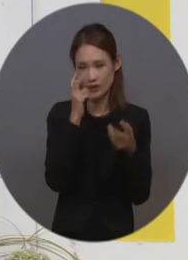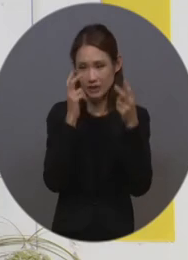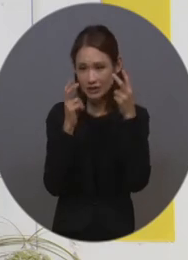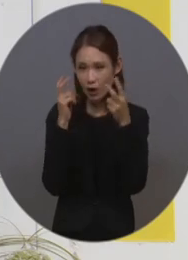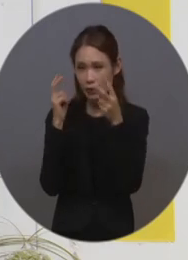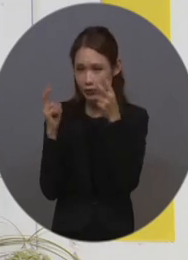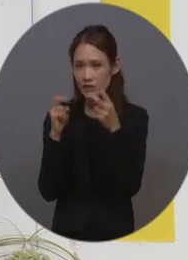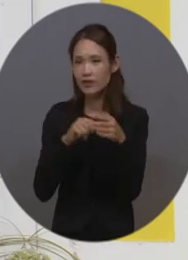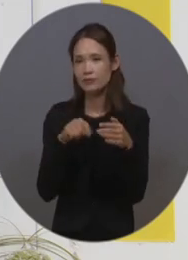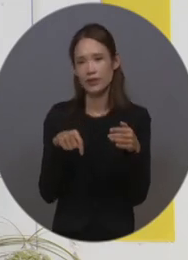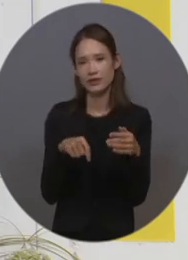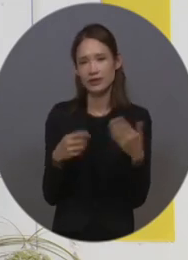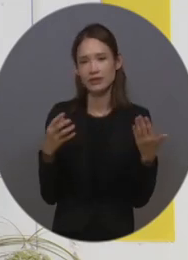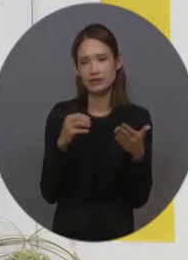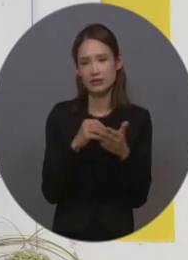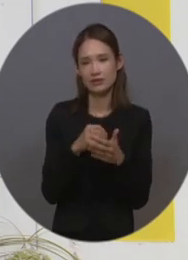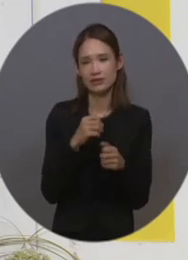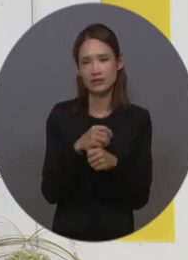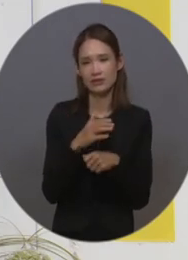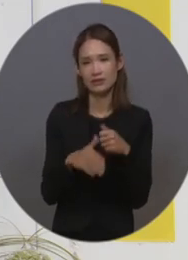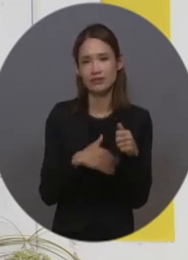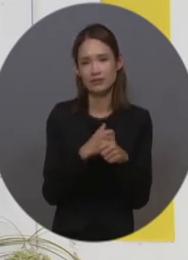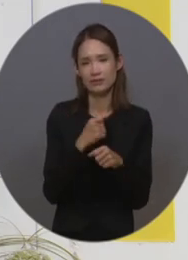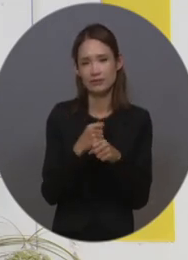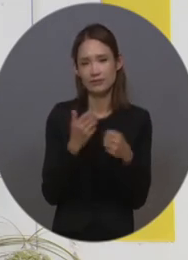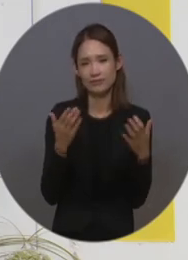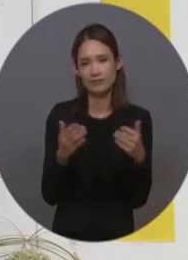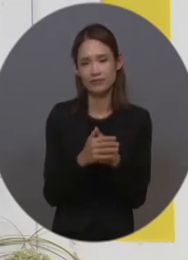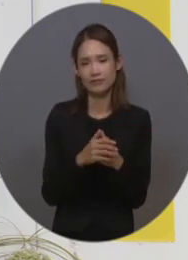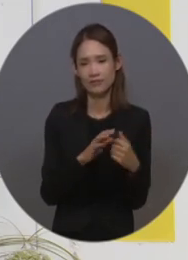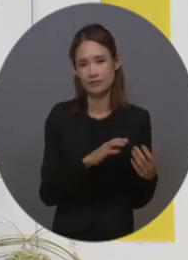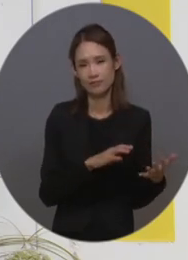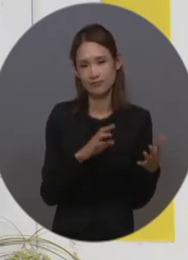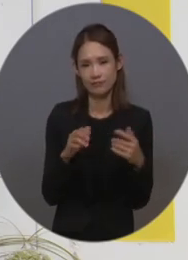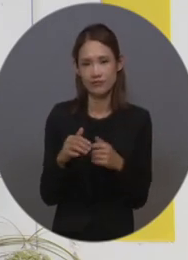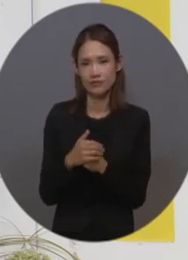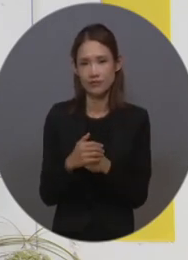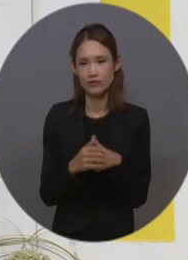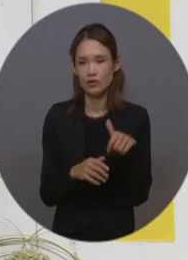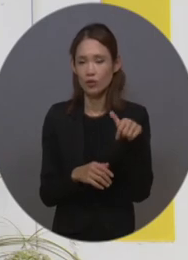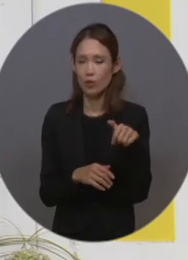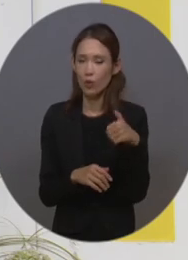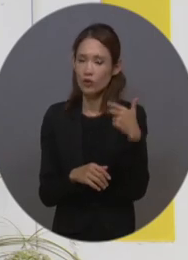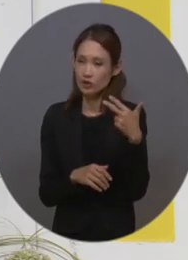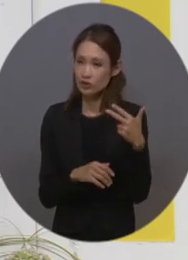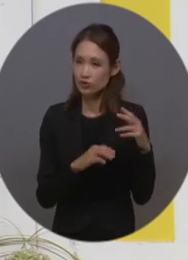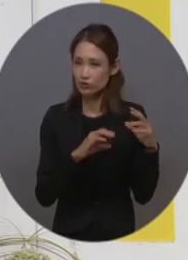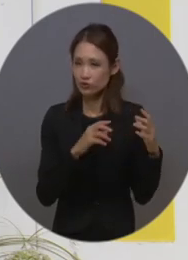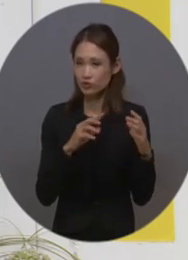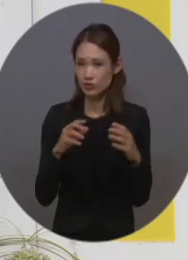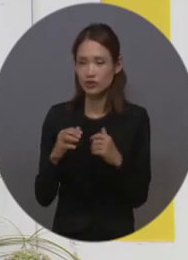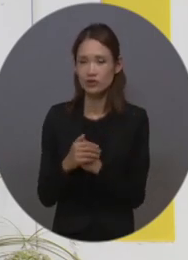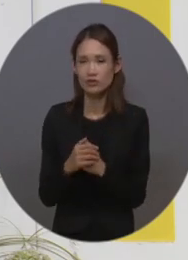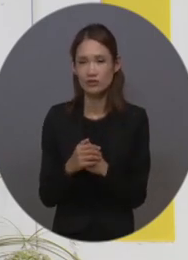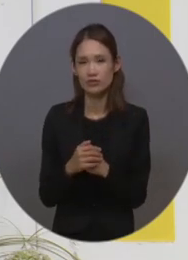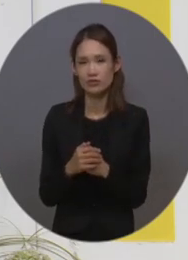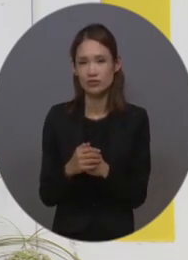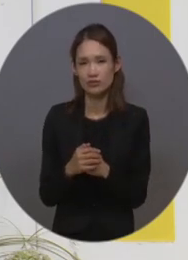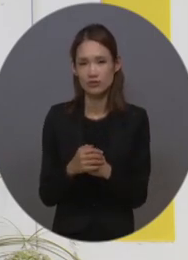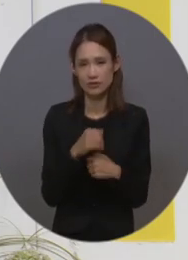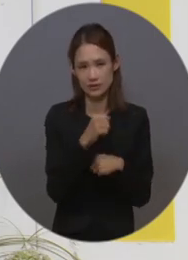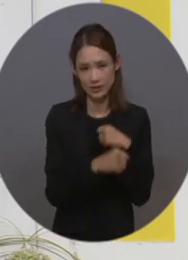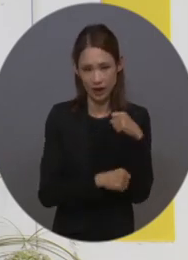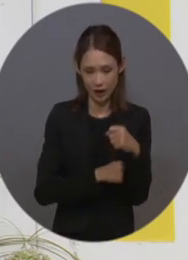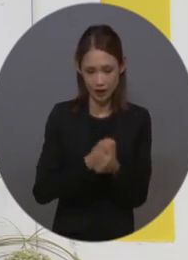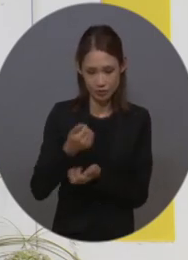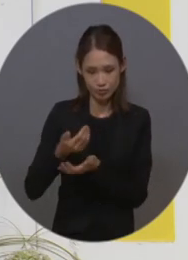일자리를 만들 수 있도록 그 환경을 해줘야죠. 네. 그리고 국제적으로는 저희가 지금 57개 국가하고 자유무역을